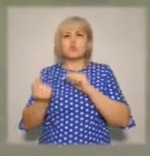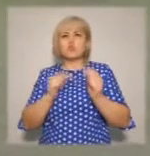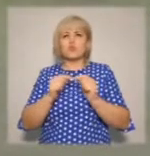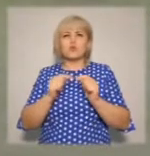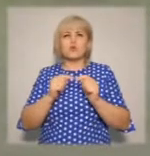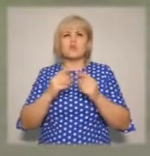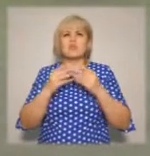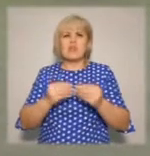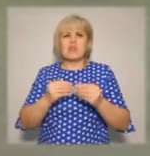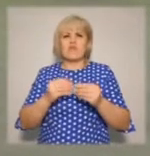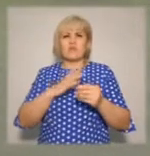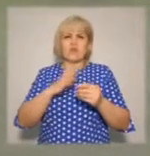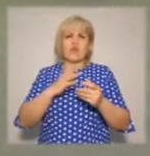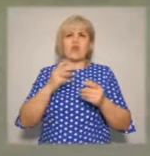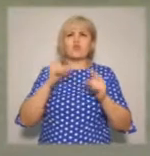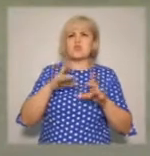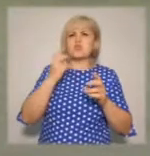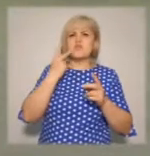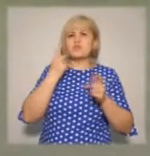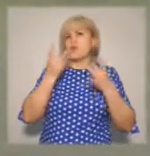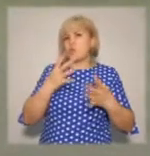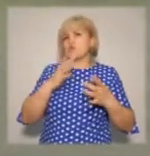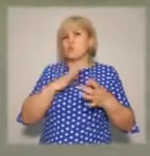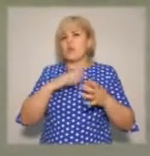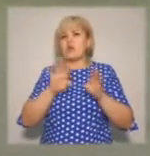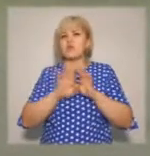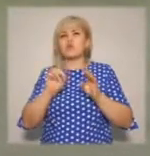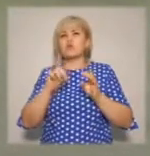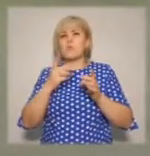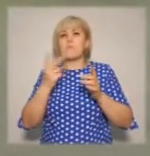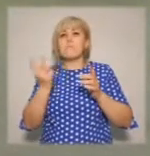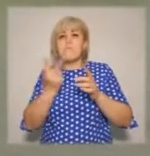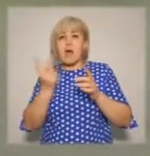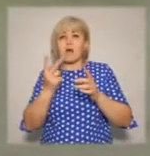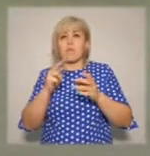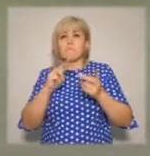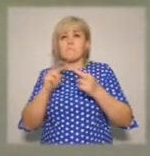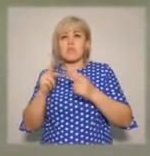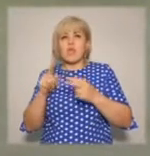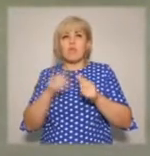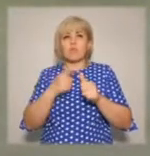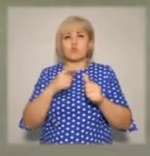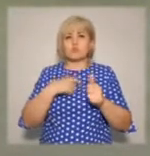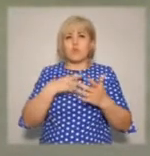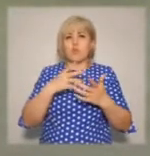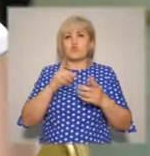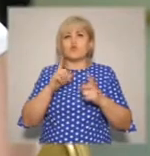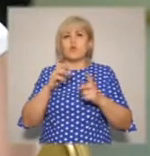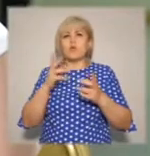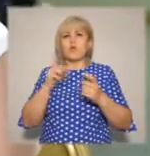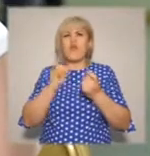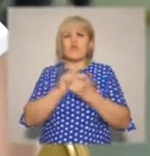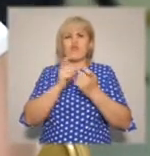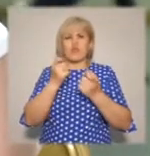и, в принципе, к восьмому, девятому классу они уже сами начинают дружить друг с другом, понимают, для чего они пришли, что они хотят от этого спорта.